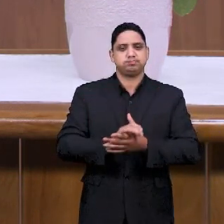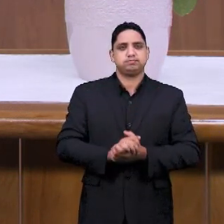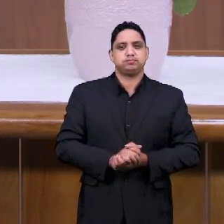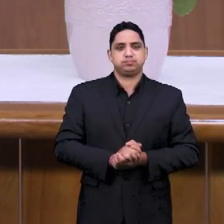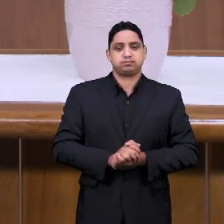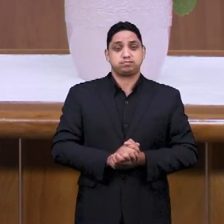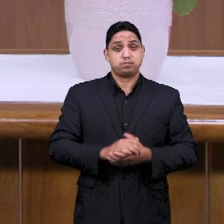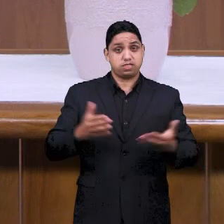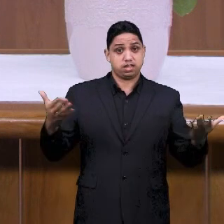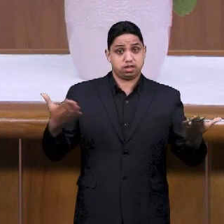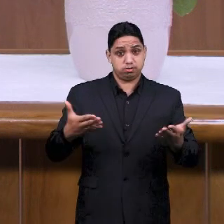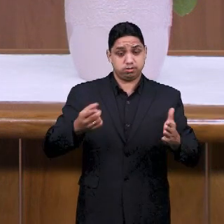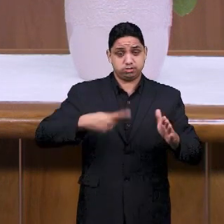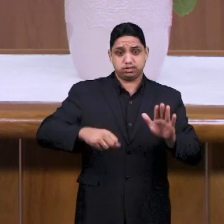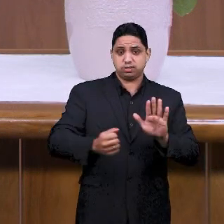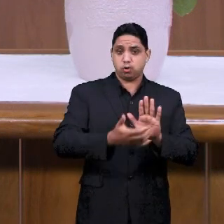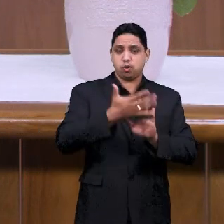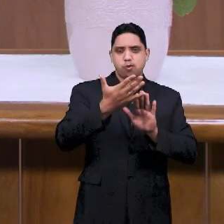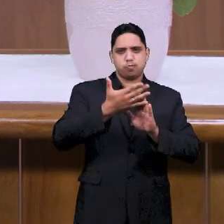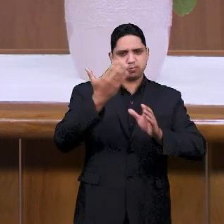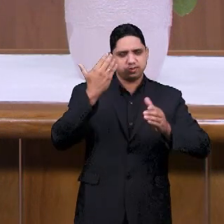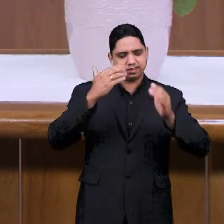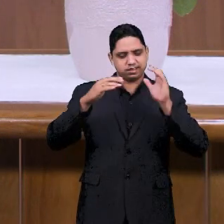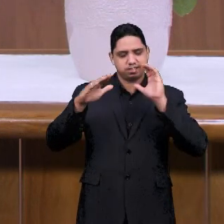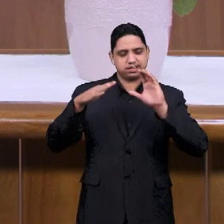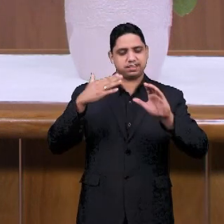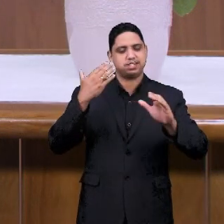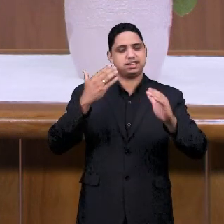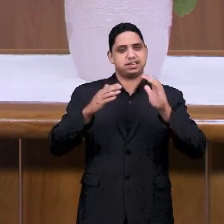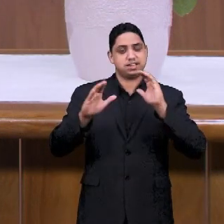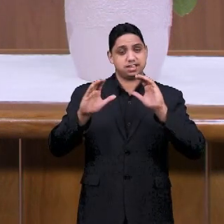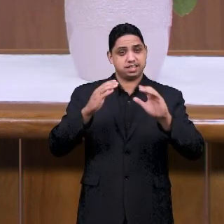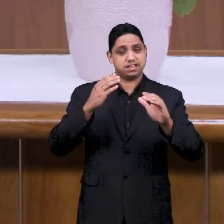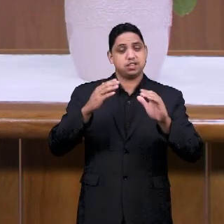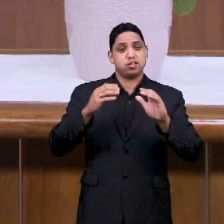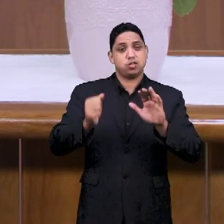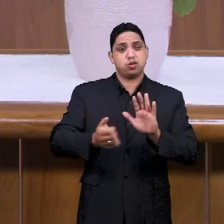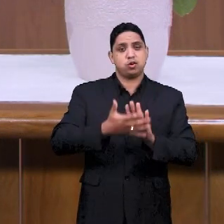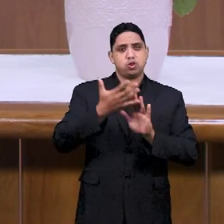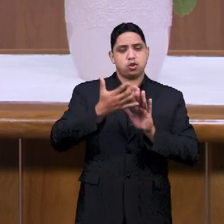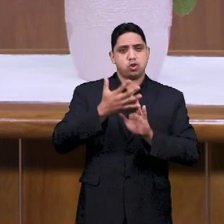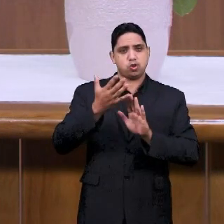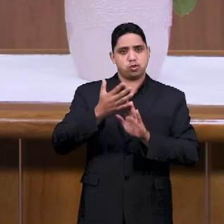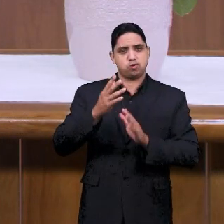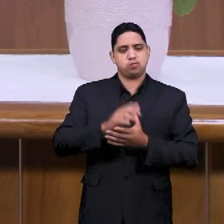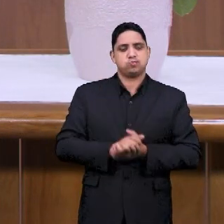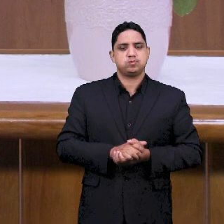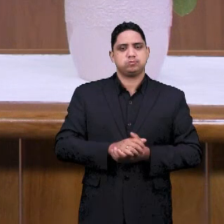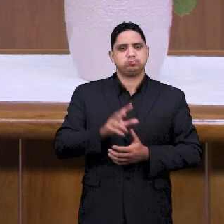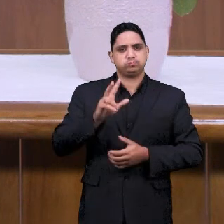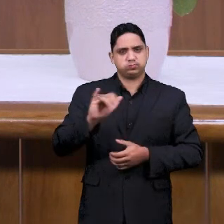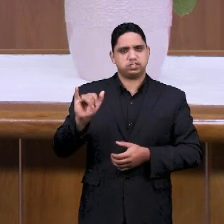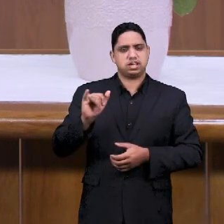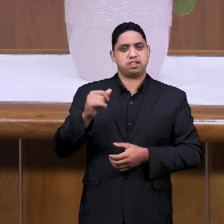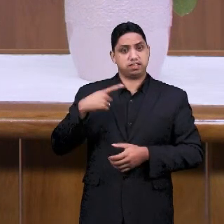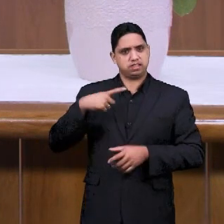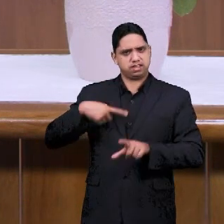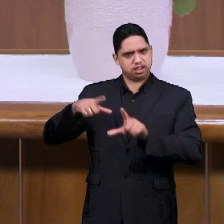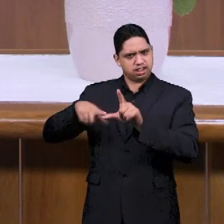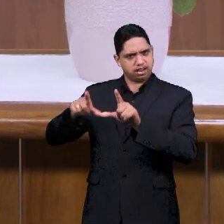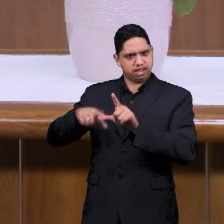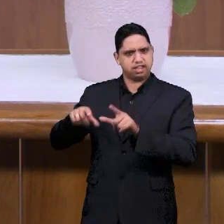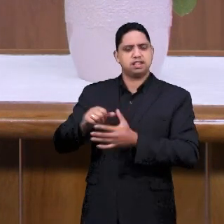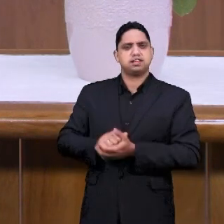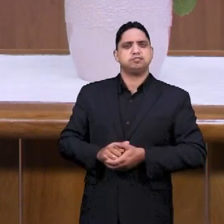nous allons chanter la louange au Seigneur maintenant. Nous allons adorer le Seigneur avec un chant. Ce chant va être joué. La lettre va